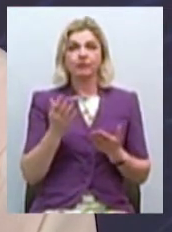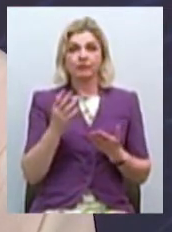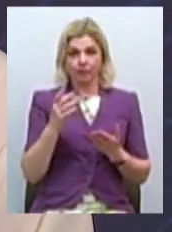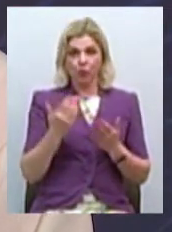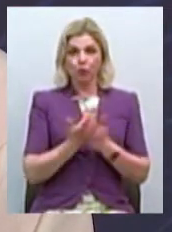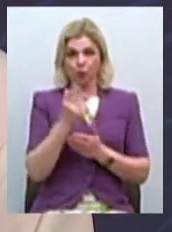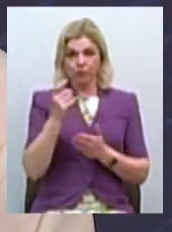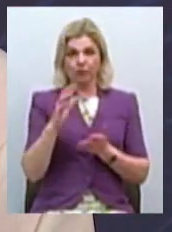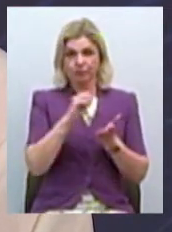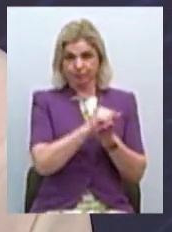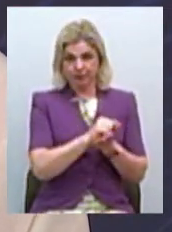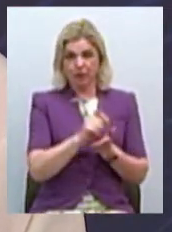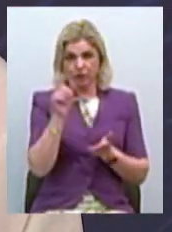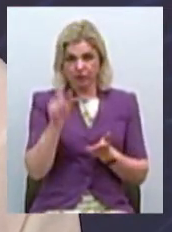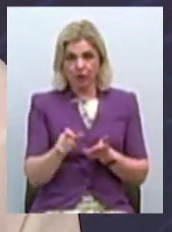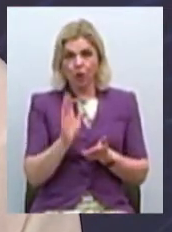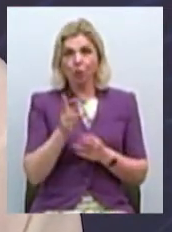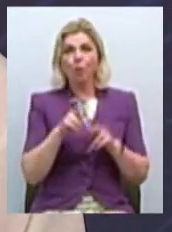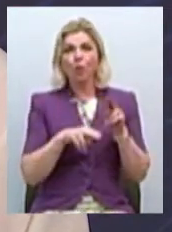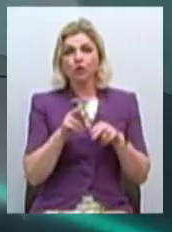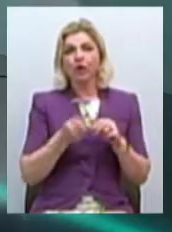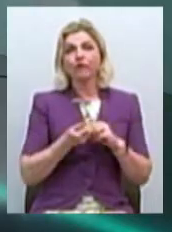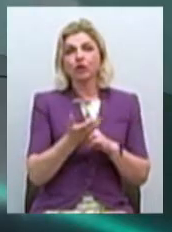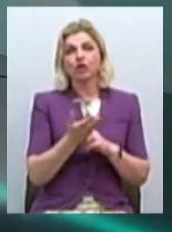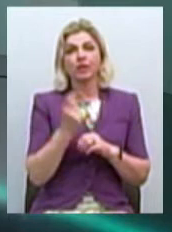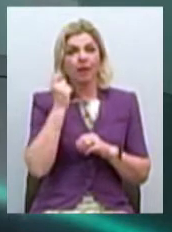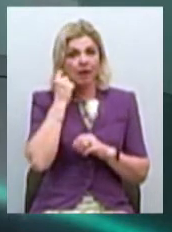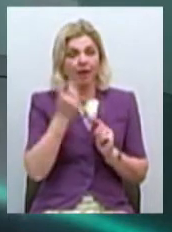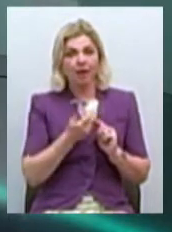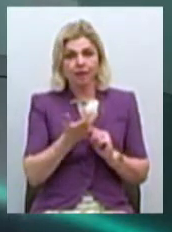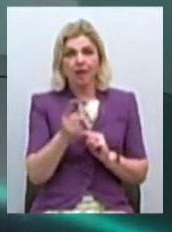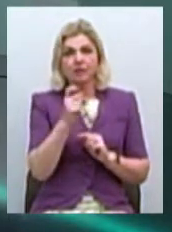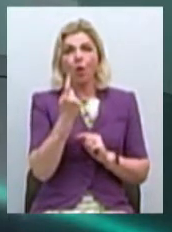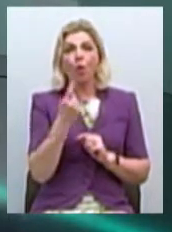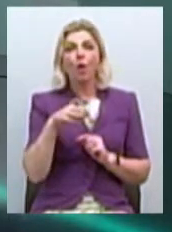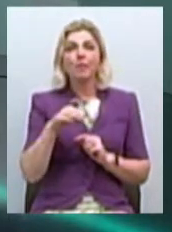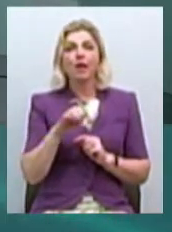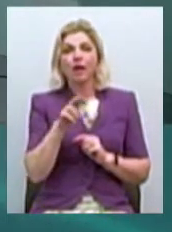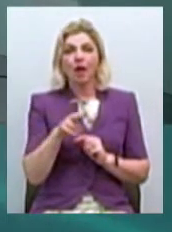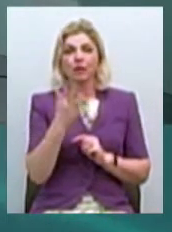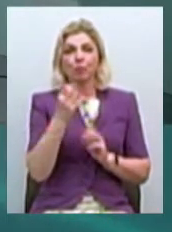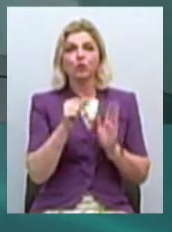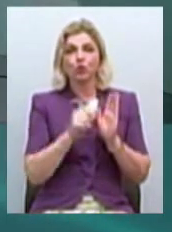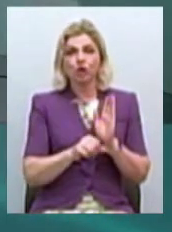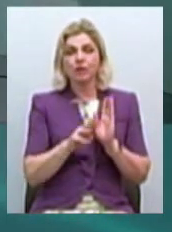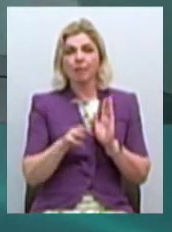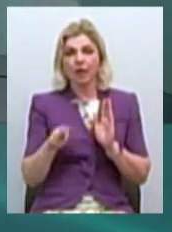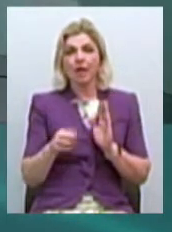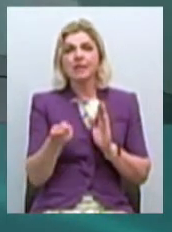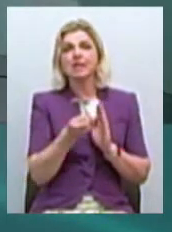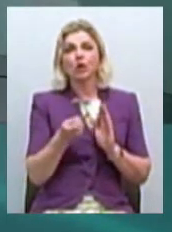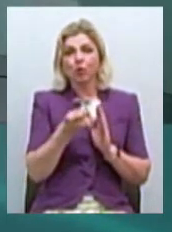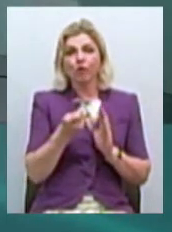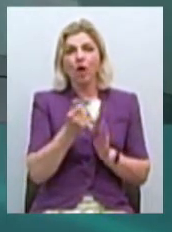в концессию, то он должен будет построить там в течение нескольких лет за 1 миллиард 560 миллионов зерновой терминал на 2 миллиона тонн